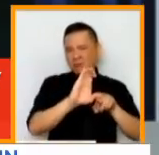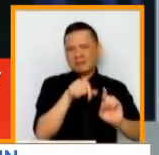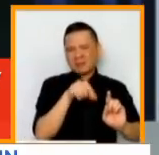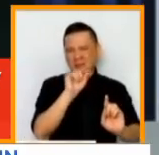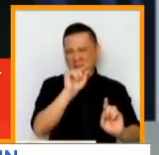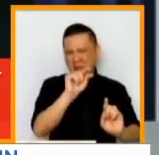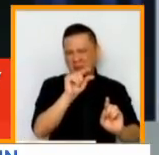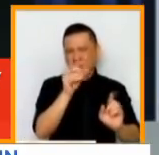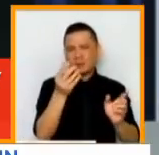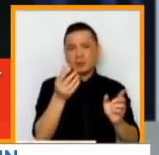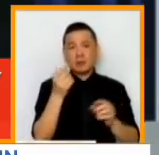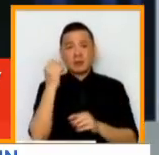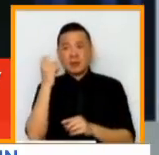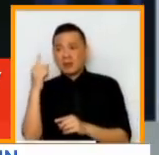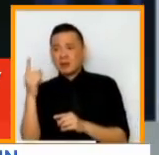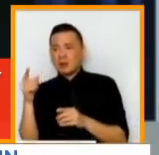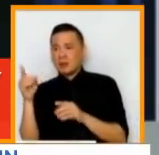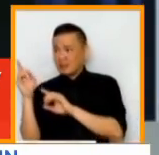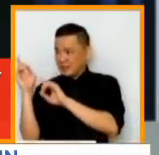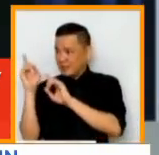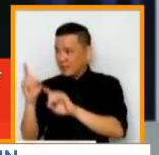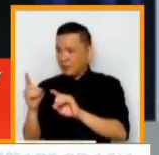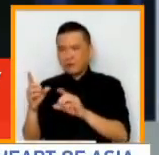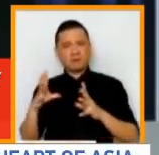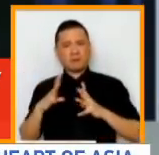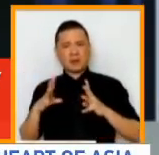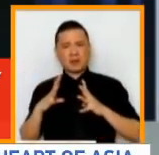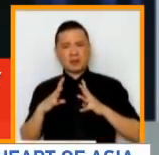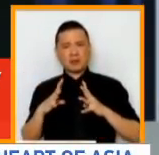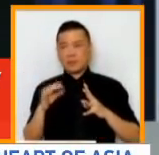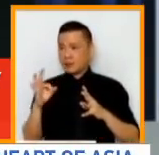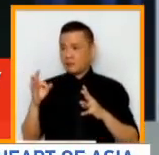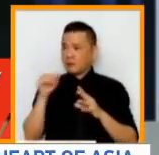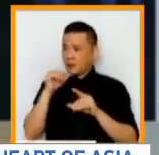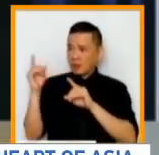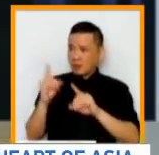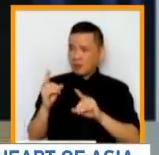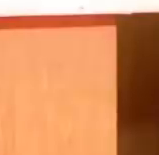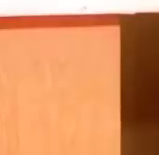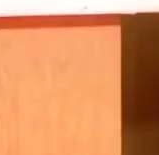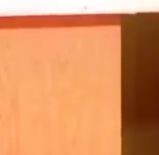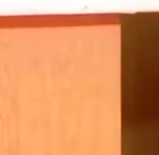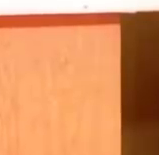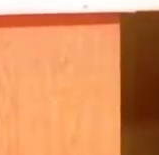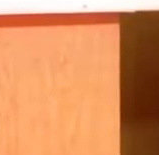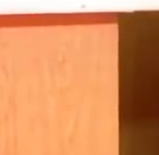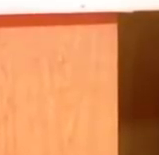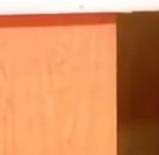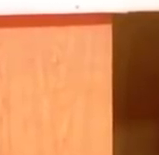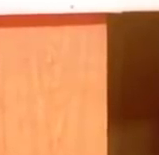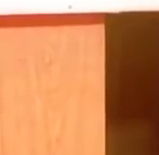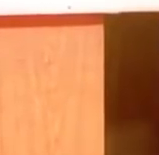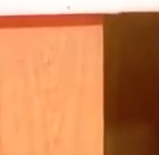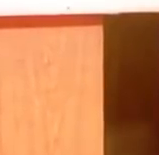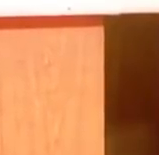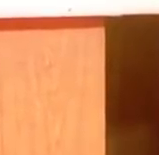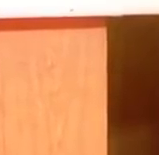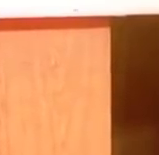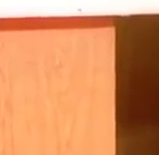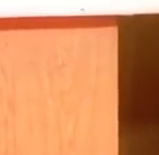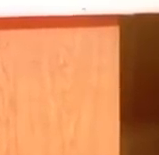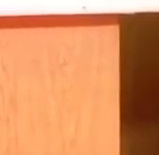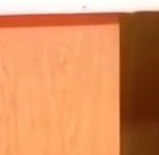walang bayad. Para sa unang balita, Joseph Morong, Buong Puso para sa Pilipino. Igan, mauna ka sa mga